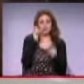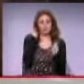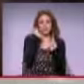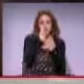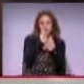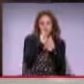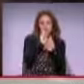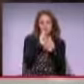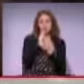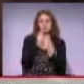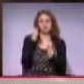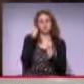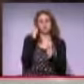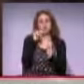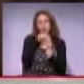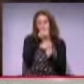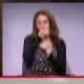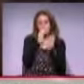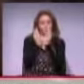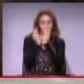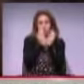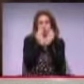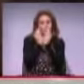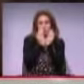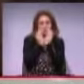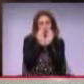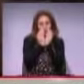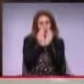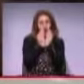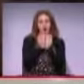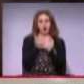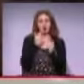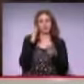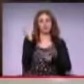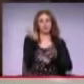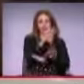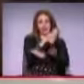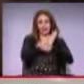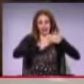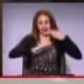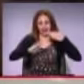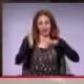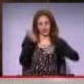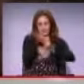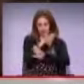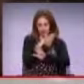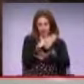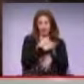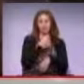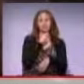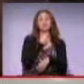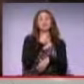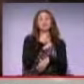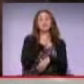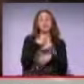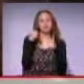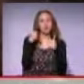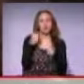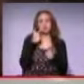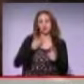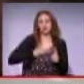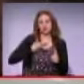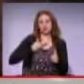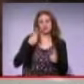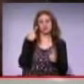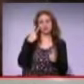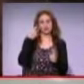كتير حافظ القرآن الكريم واحترف لعبة الكاراتيه وصوته كمان جميل عنده 32 سنة وحاصل على ليسانس لغات